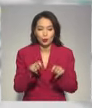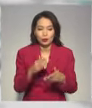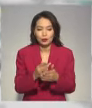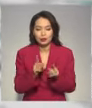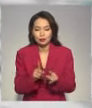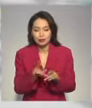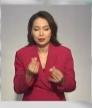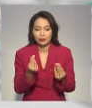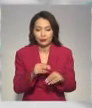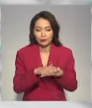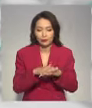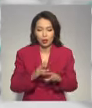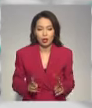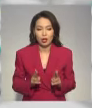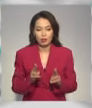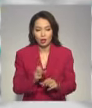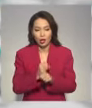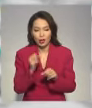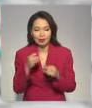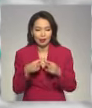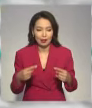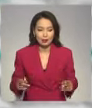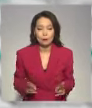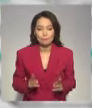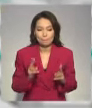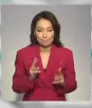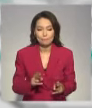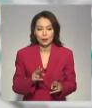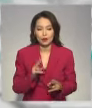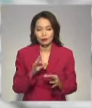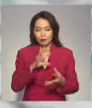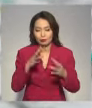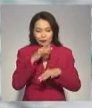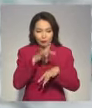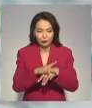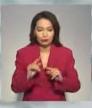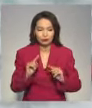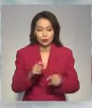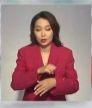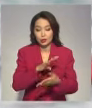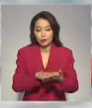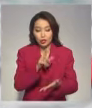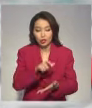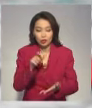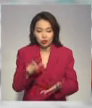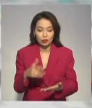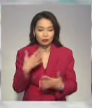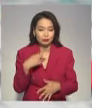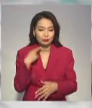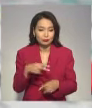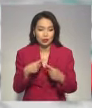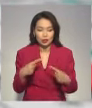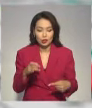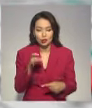и финансирование терроризма а также иных преступлениях по аналогичным фактам задержана всего 19 человек осуждены к различным